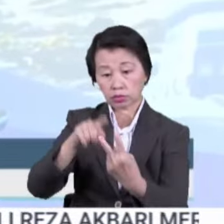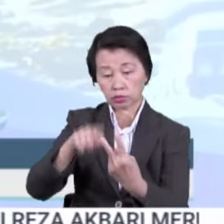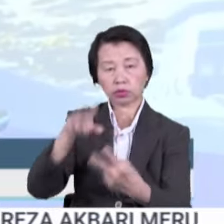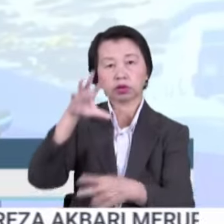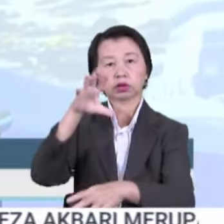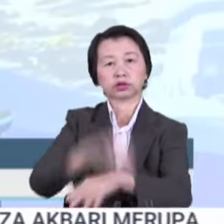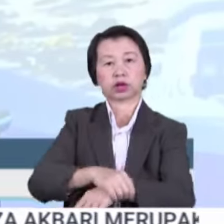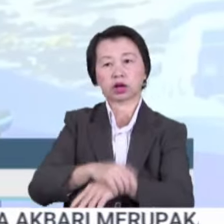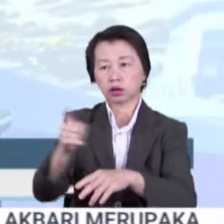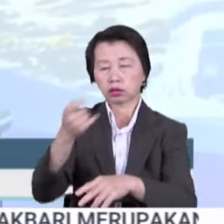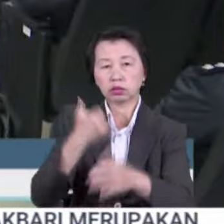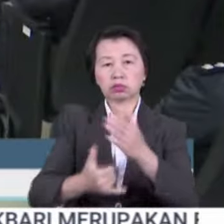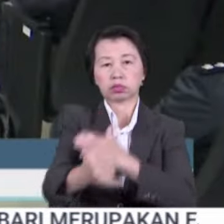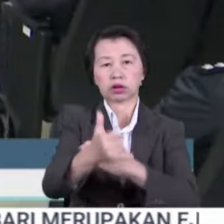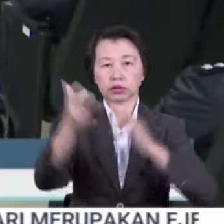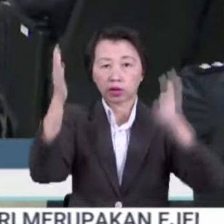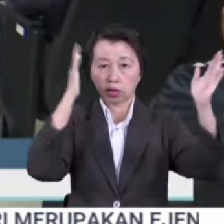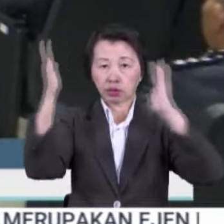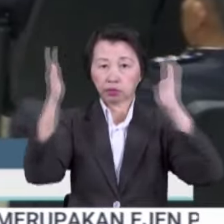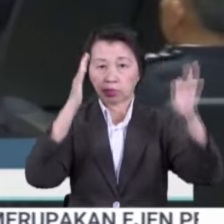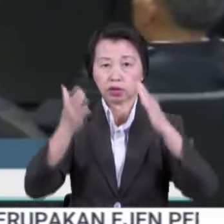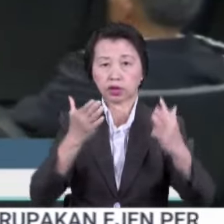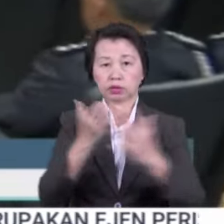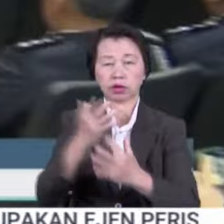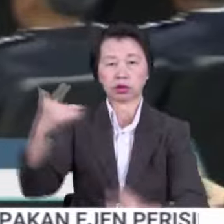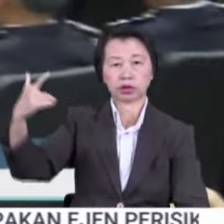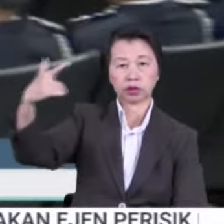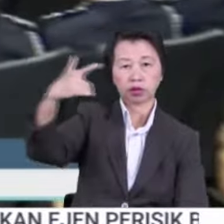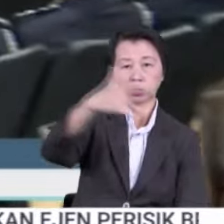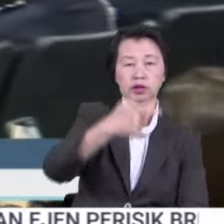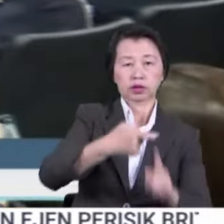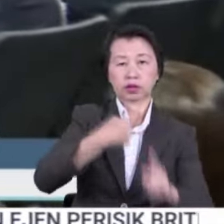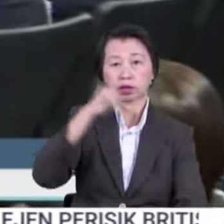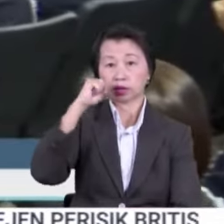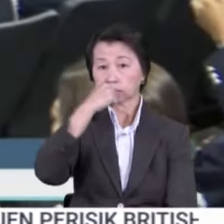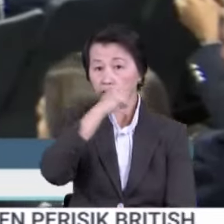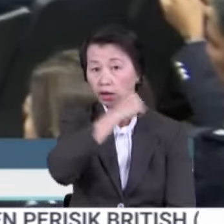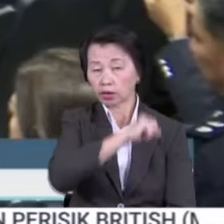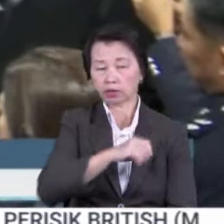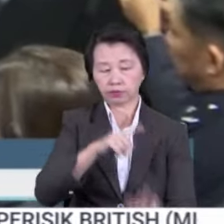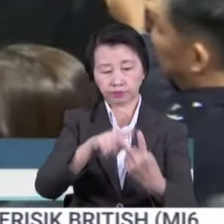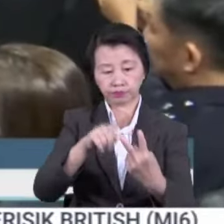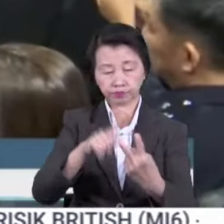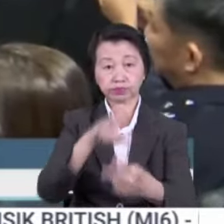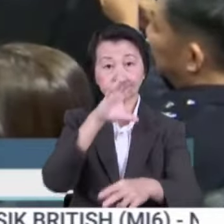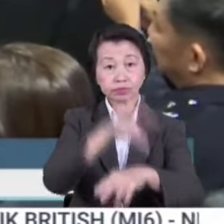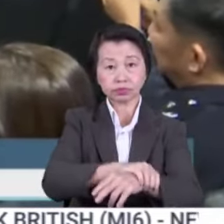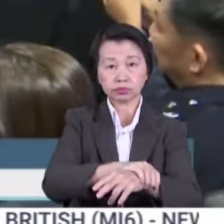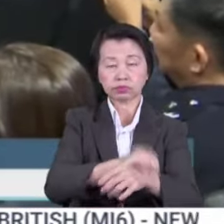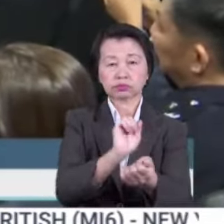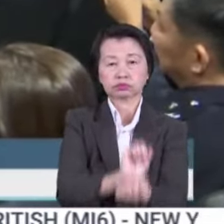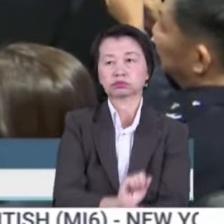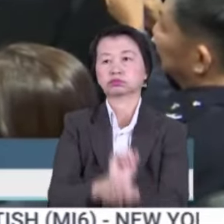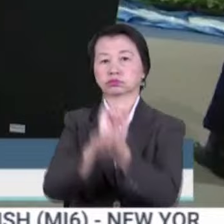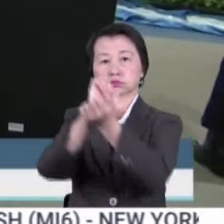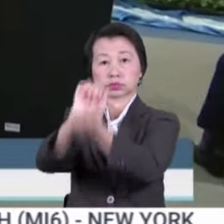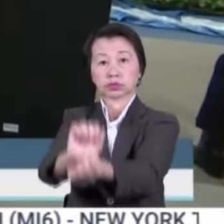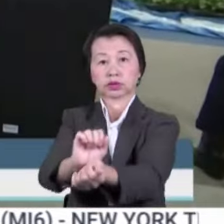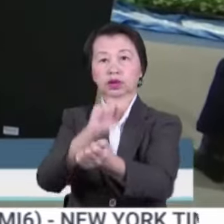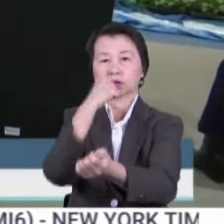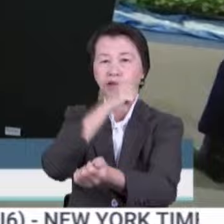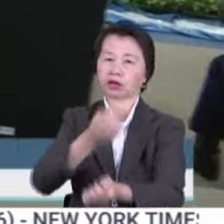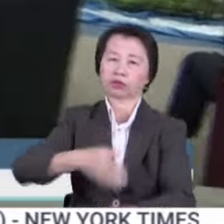ketika memasuki negara ini melalui penerbangan dari Taiwan katanya Mereka telah diserahkan kepada pihak berkuasa negara tersebut